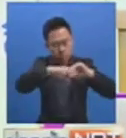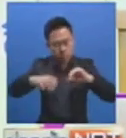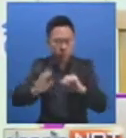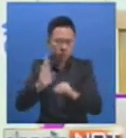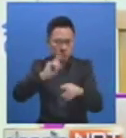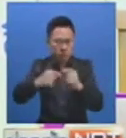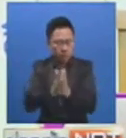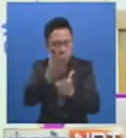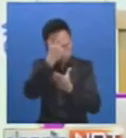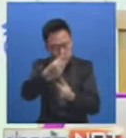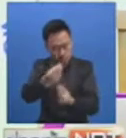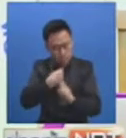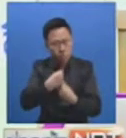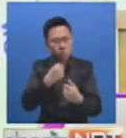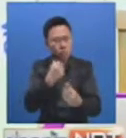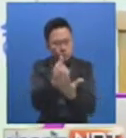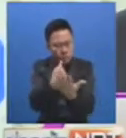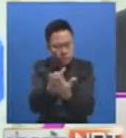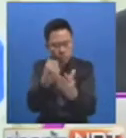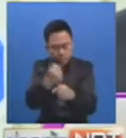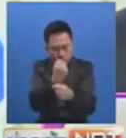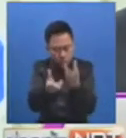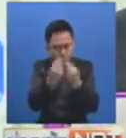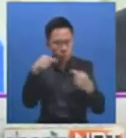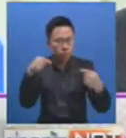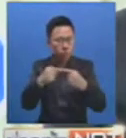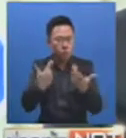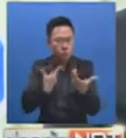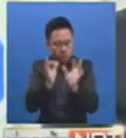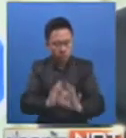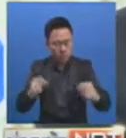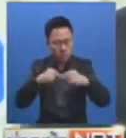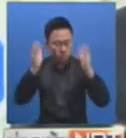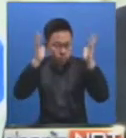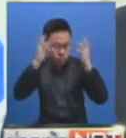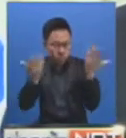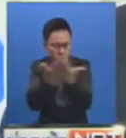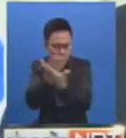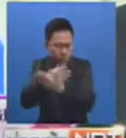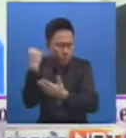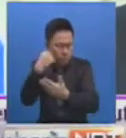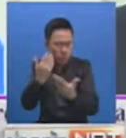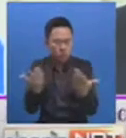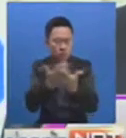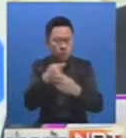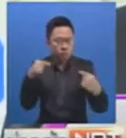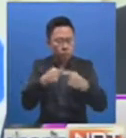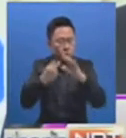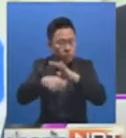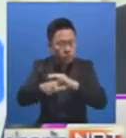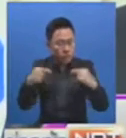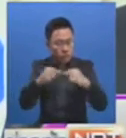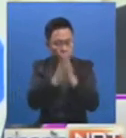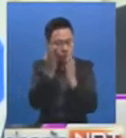ส่งบุคลากรเข้าร่วมอบรมแม่จากความรู้ด้านการประชาสัมพันธ์ในการแลกเปลี่ยนได้ตลอดเวลาเราเฉพาะปัจจุบันในการใช้โฆษณา